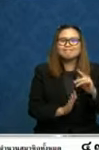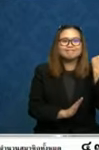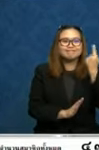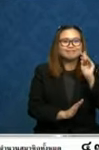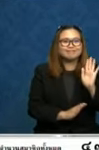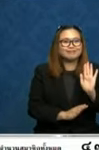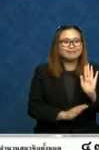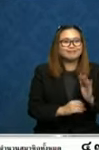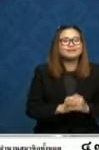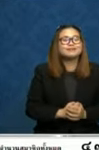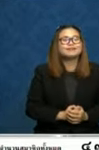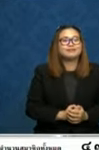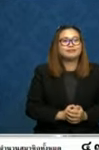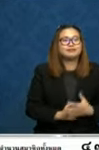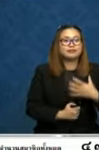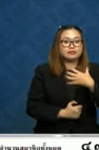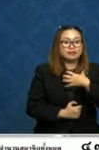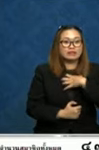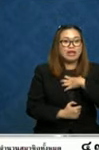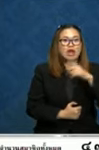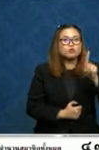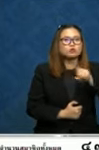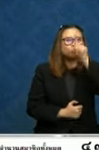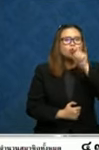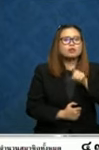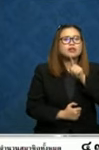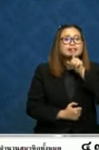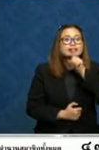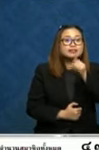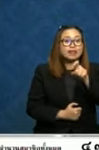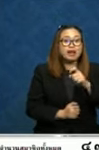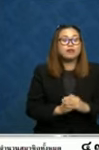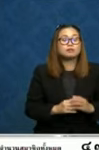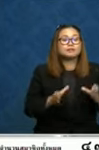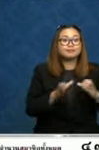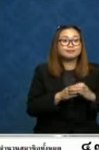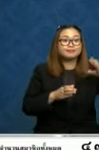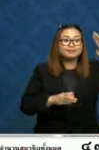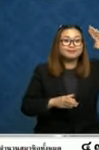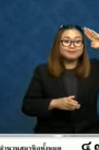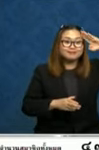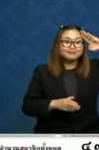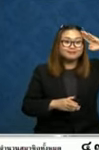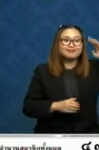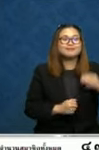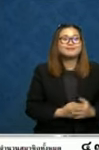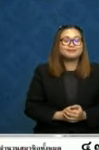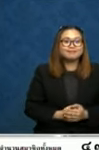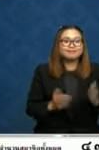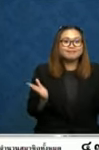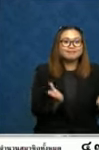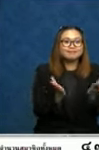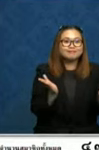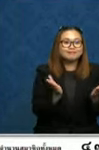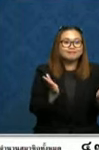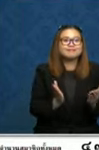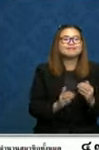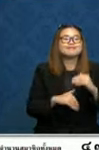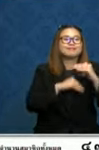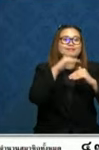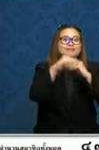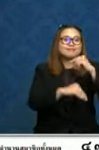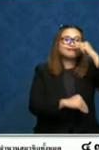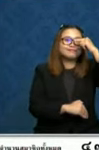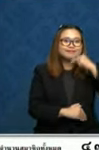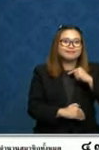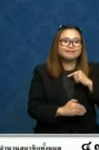ทัพแต่ว่าอยากจะตั้งคำถามครับอย่างกองทัพบกเนี่ยของงบประมาณในการส่งเสริมการท่องเที่ยวในหน่วยทหารมาประมาณ